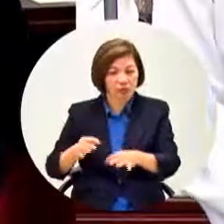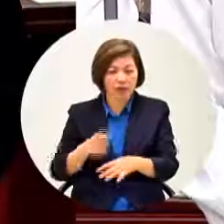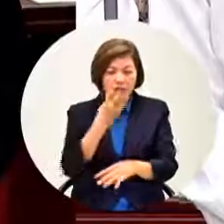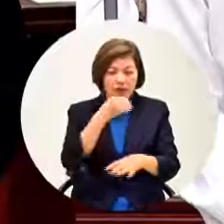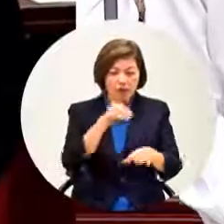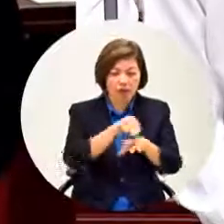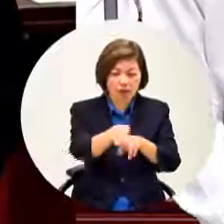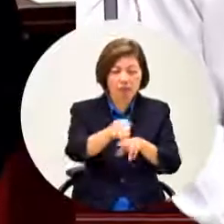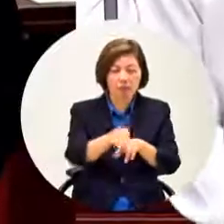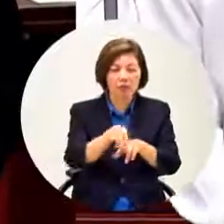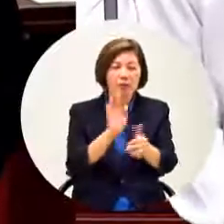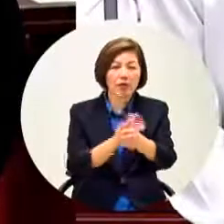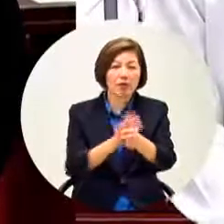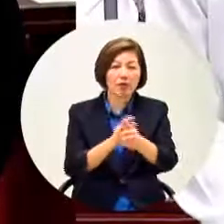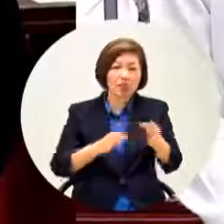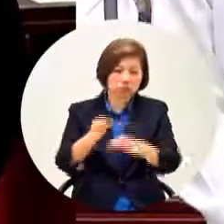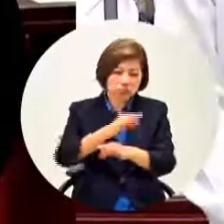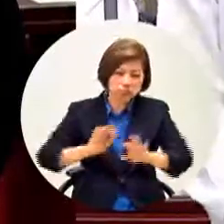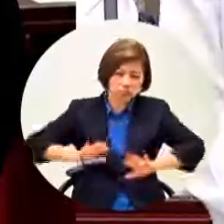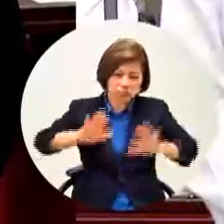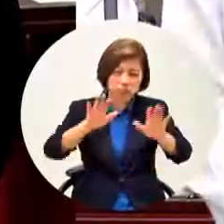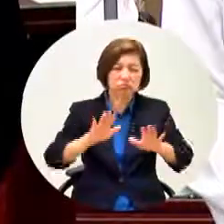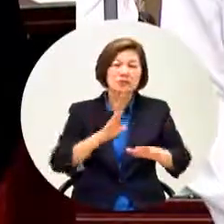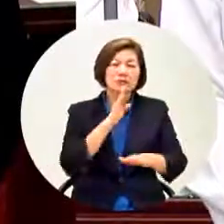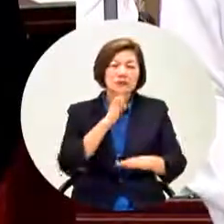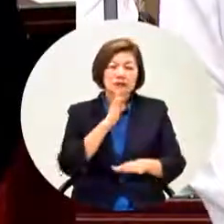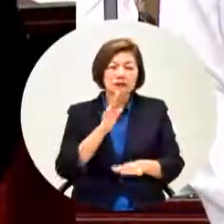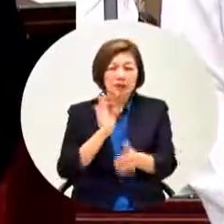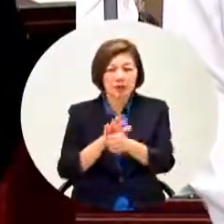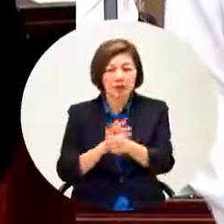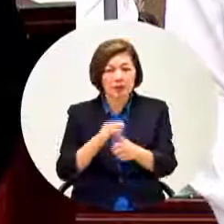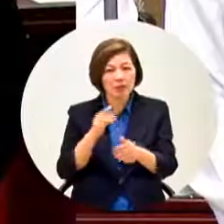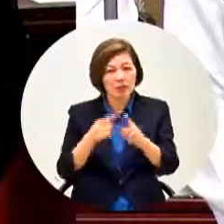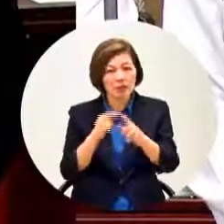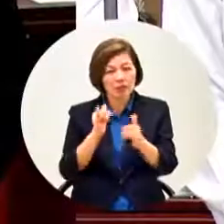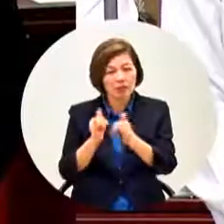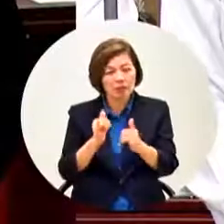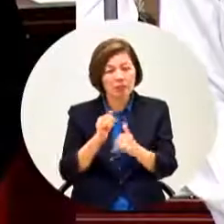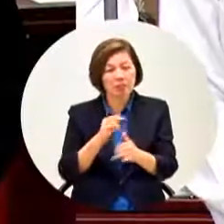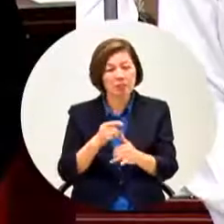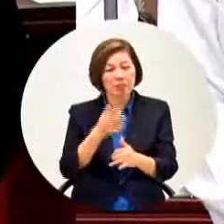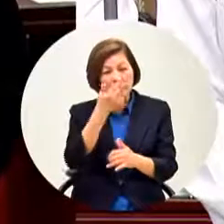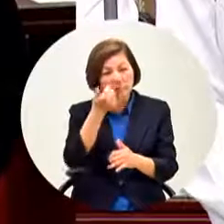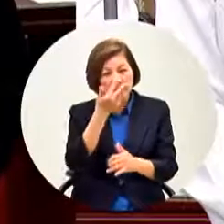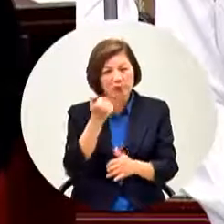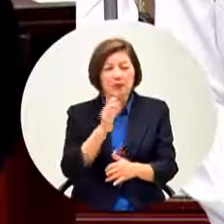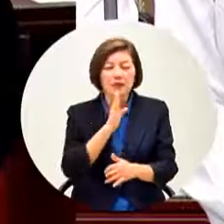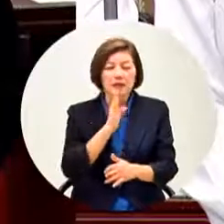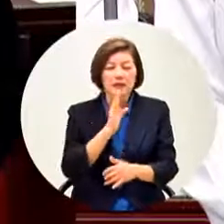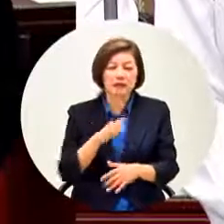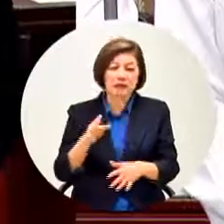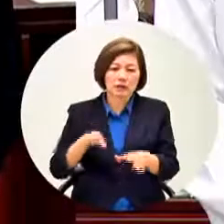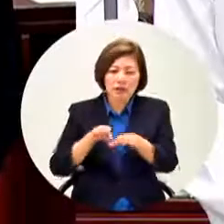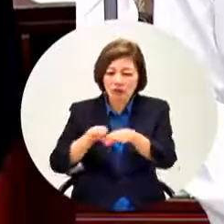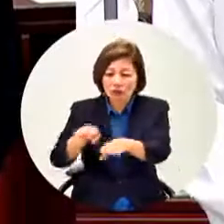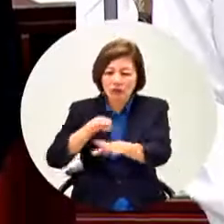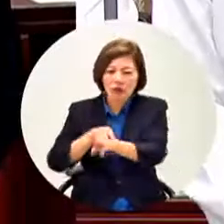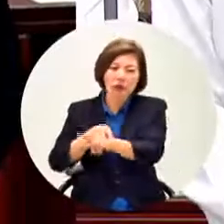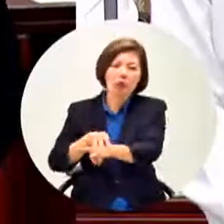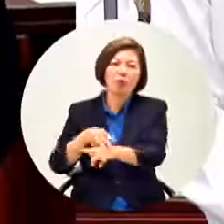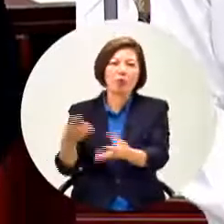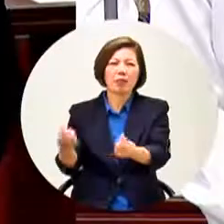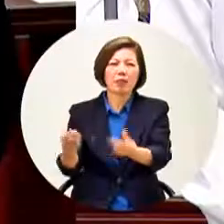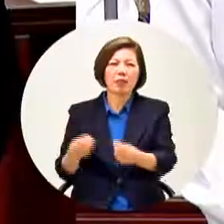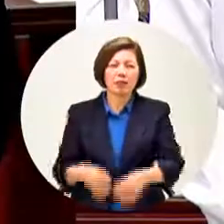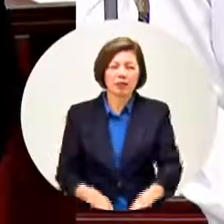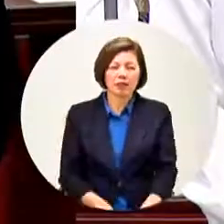商机嘛，吼、哦，会当让民众方便。啊，你结果这边拢无出口，啊，民众伊即马嘛是咧建议讲，这